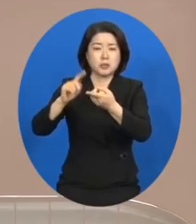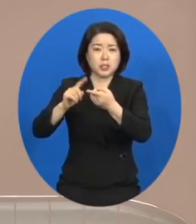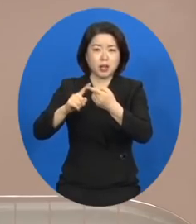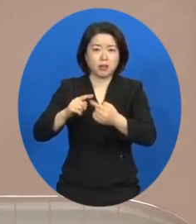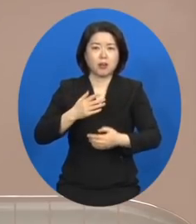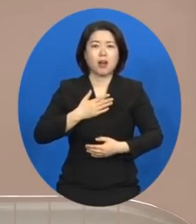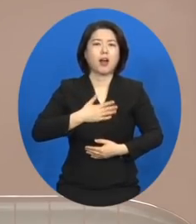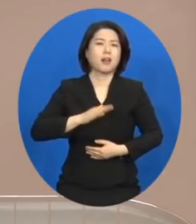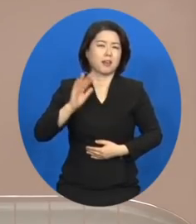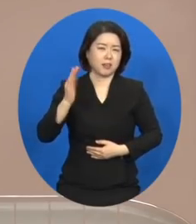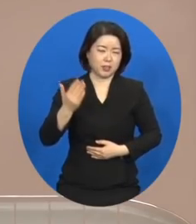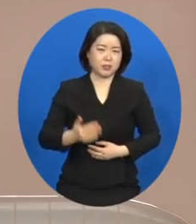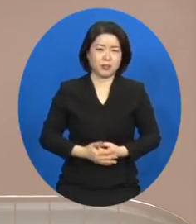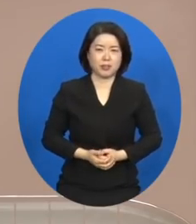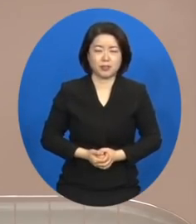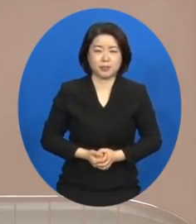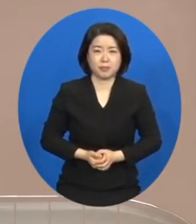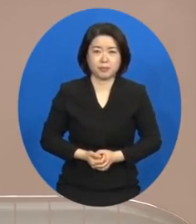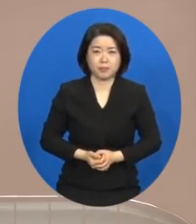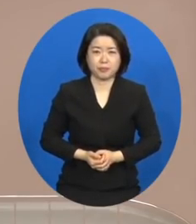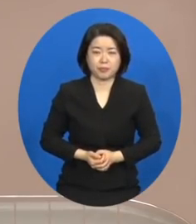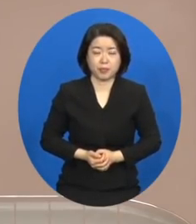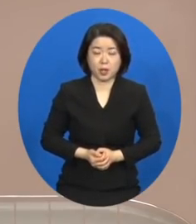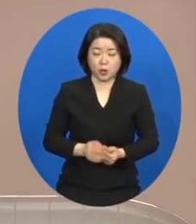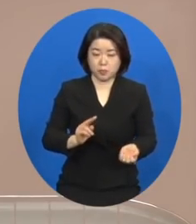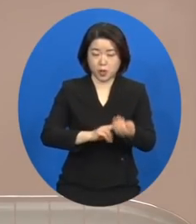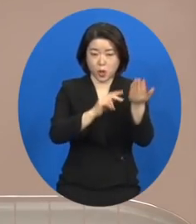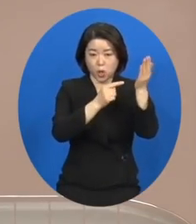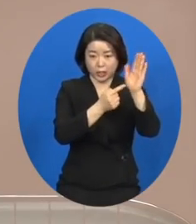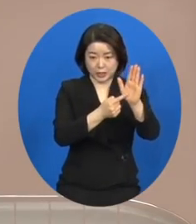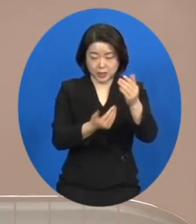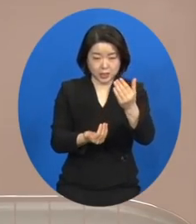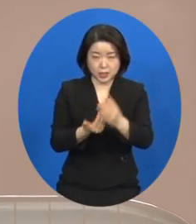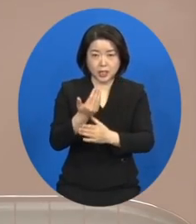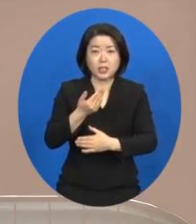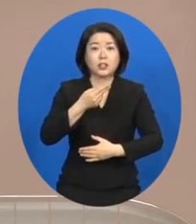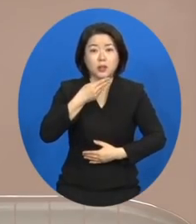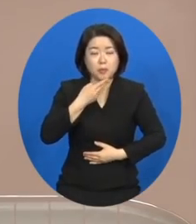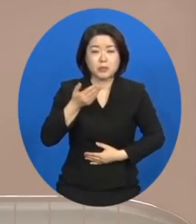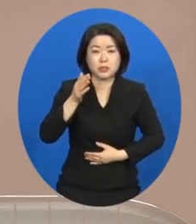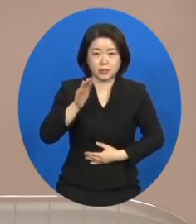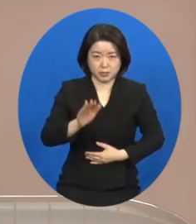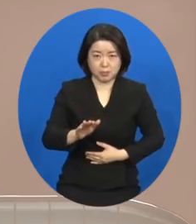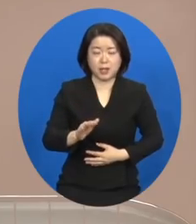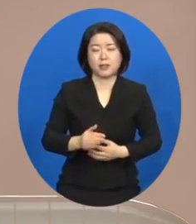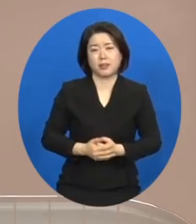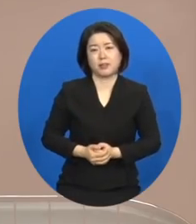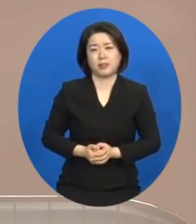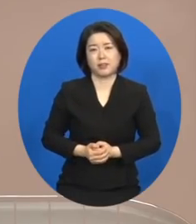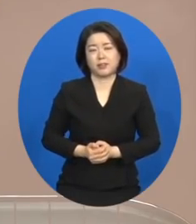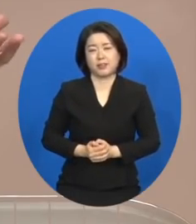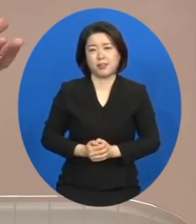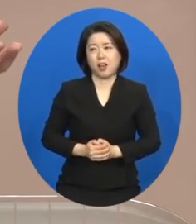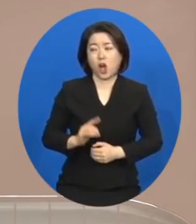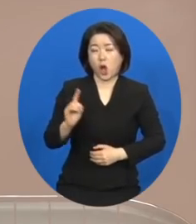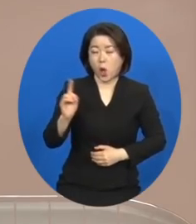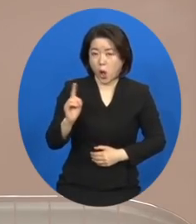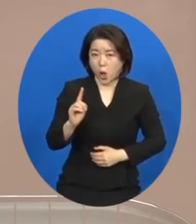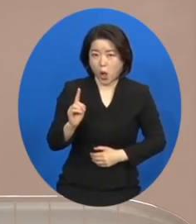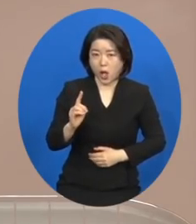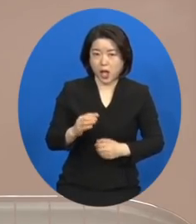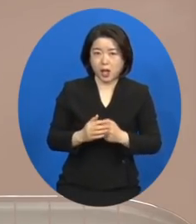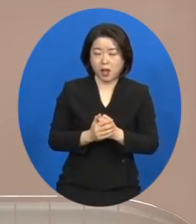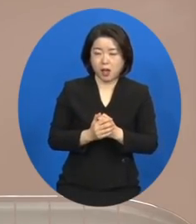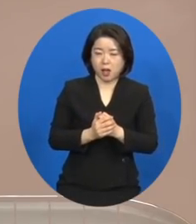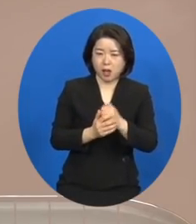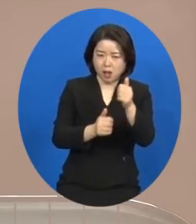알게 된 것이죠. 비록 기적과 표적은 일어나지 않았어요. 그렇지만 사실 어떻게 보면 굉장히 시험이